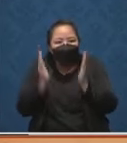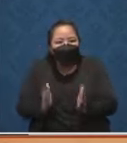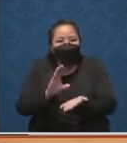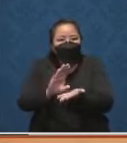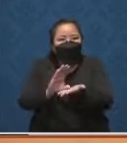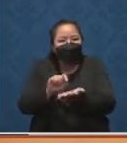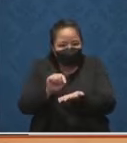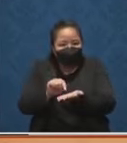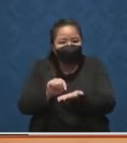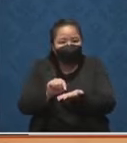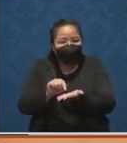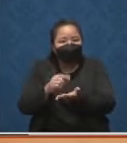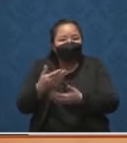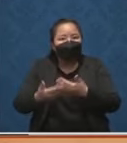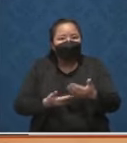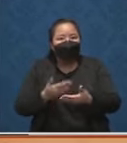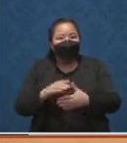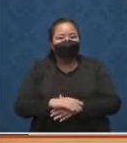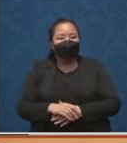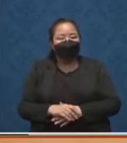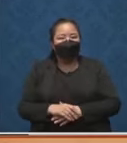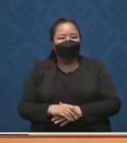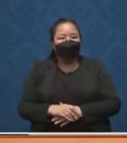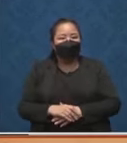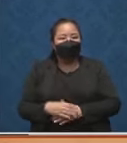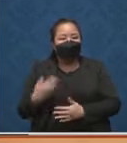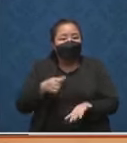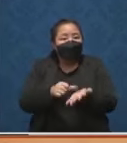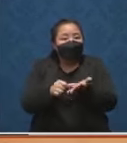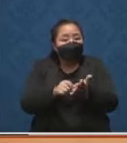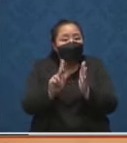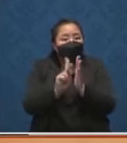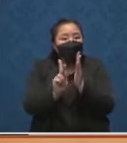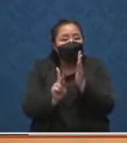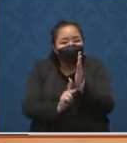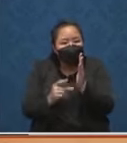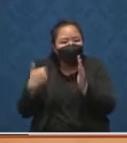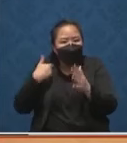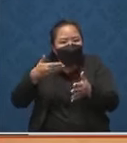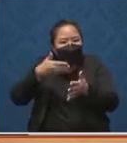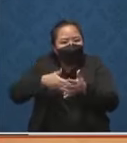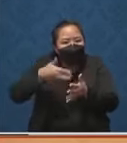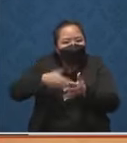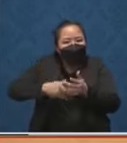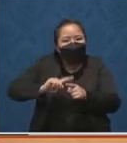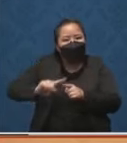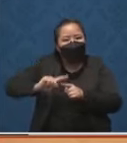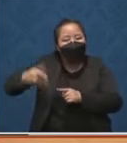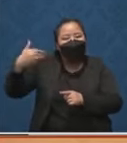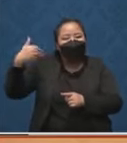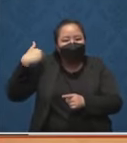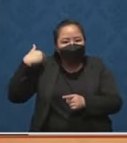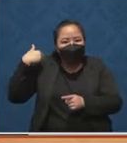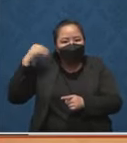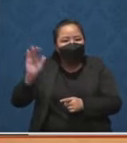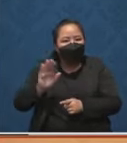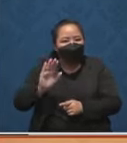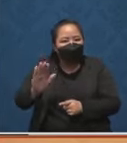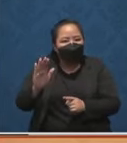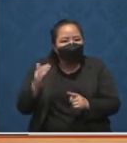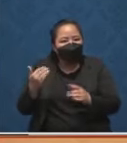าดเดิมเนี่ยหรือแม้จะต้องมีการแก้ไขกฎหมายที่เป็นอุปสรรคต่างๆเพื่อสนับสนุนให้มีผู้เล่นรายใหม่เกิ